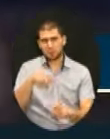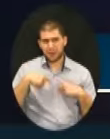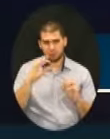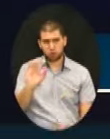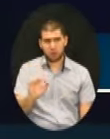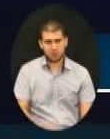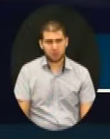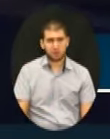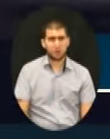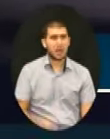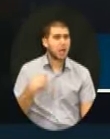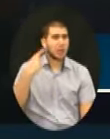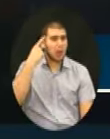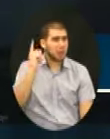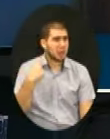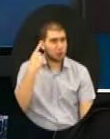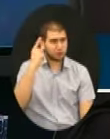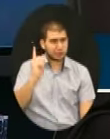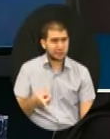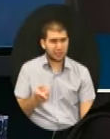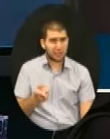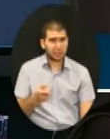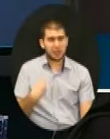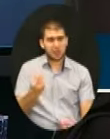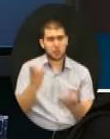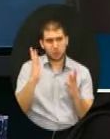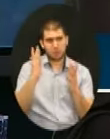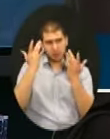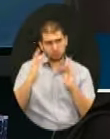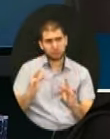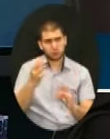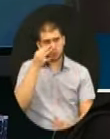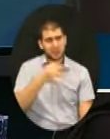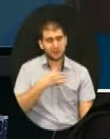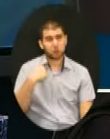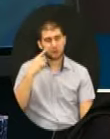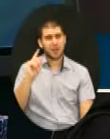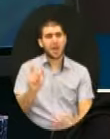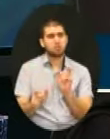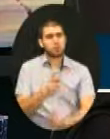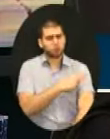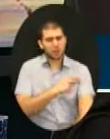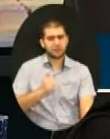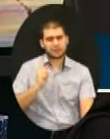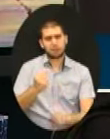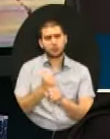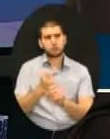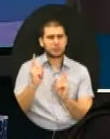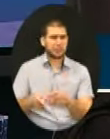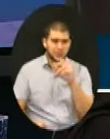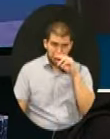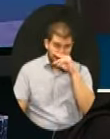בחייך, פצעו אותך... לא יודע, ואני לא חושב שצריך להקדיש להם יותר מדי זמן. נדמה לי שגורמי הביטחון צריכים לעשות מה שהם צריכים לעשות,